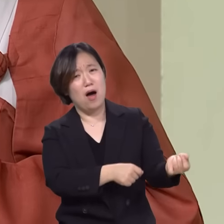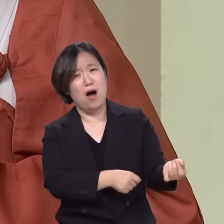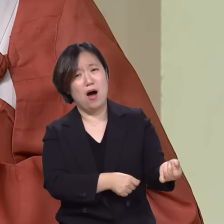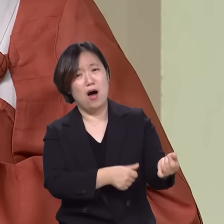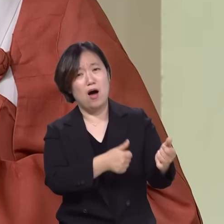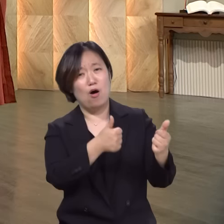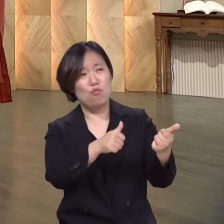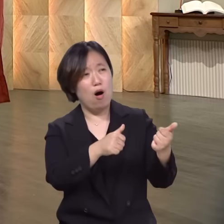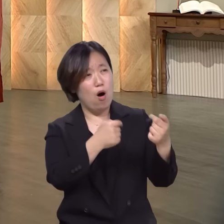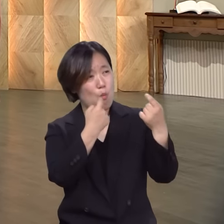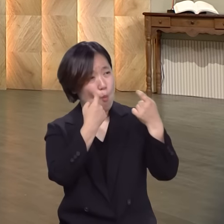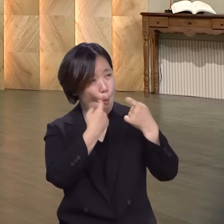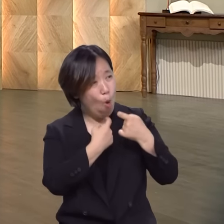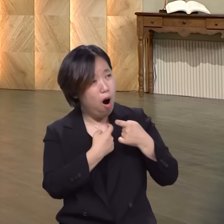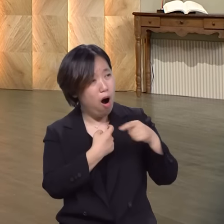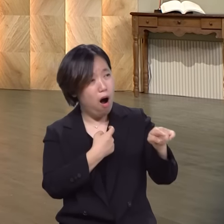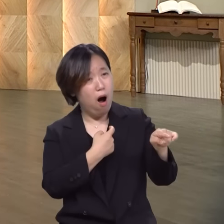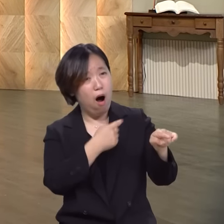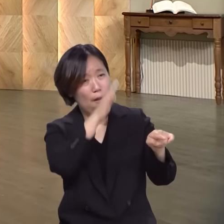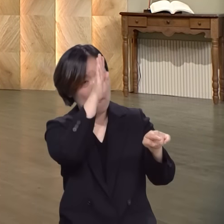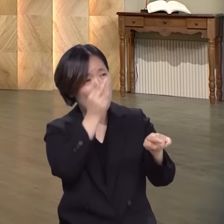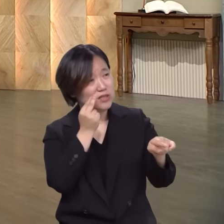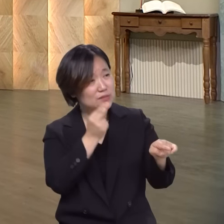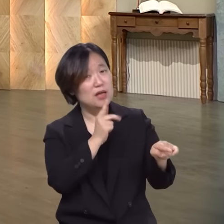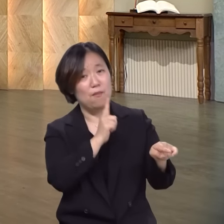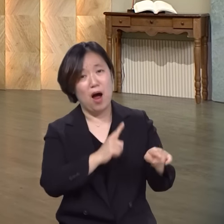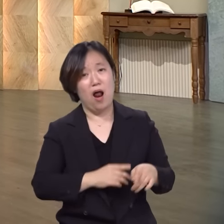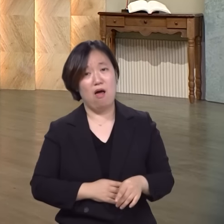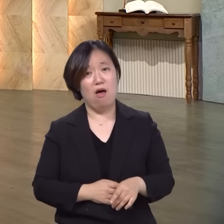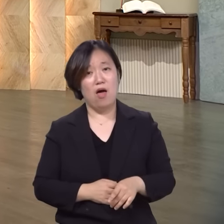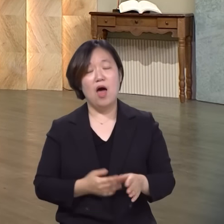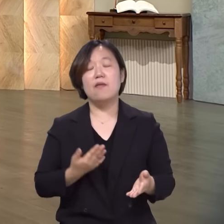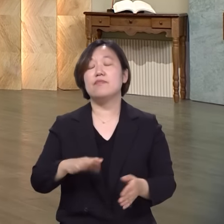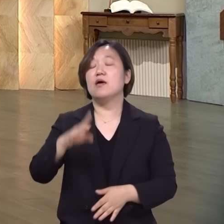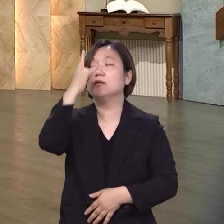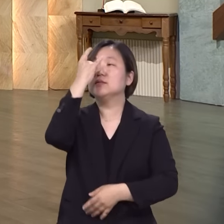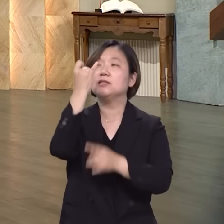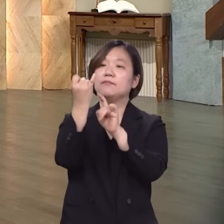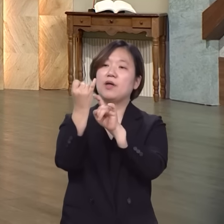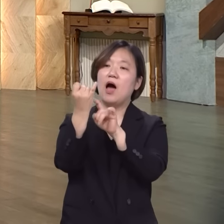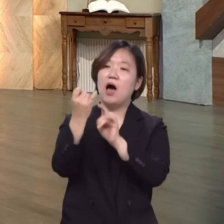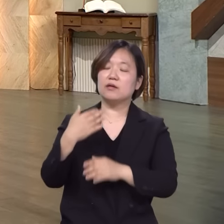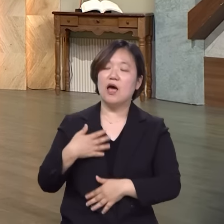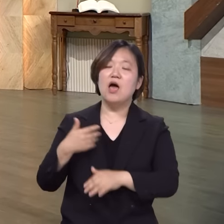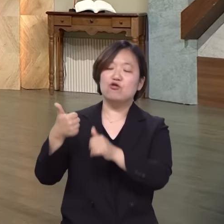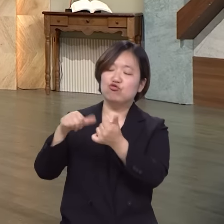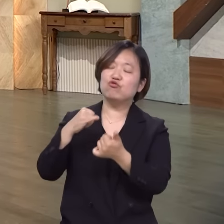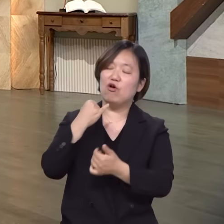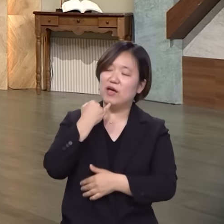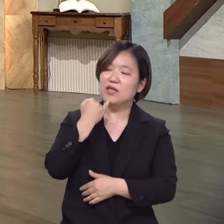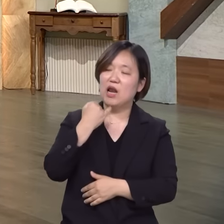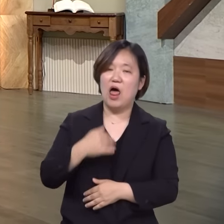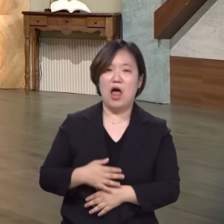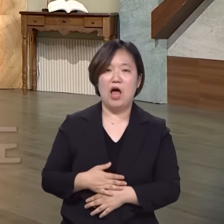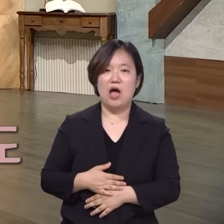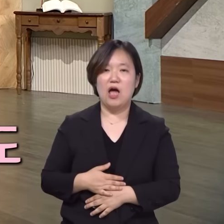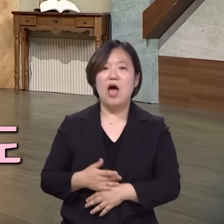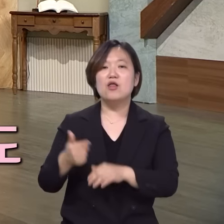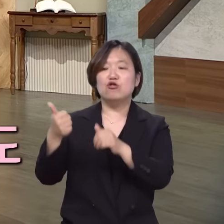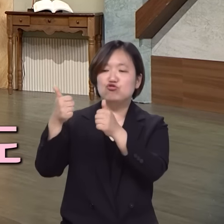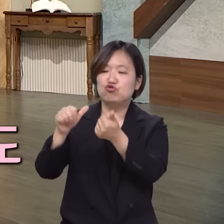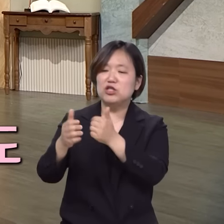아니냐 근데 스님은 이미 죽거나 말거나 죽을 때 죽더라도 오직